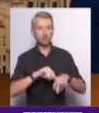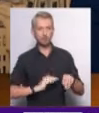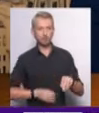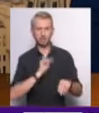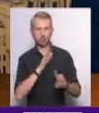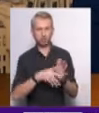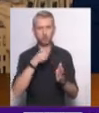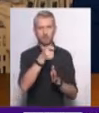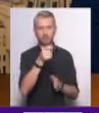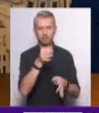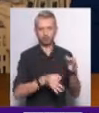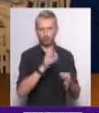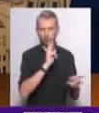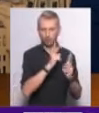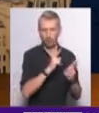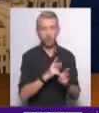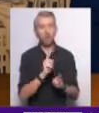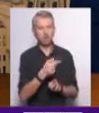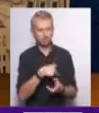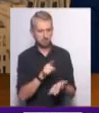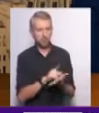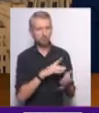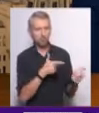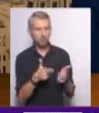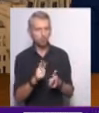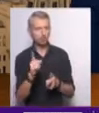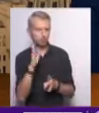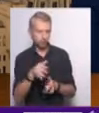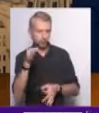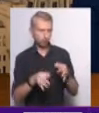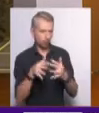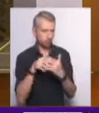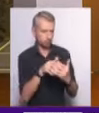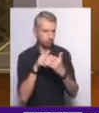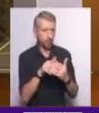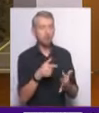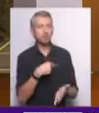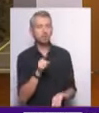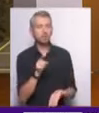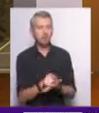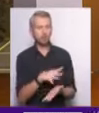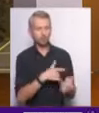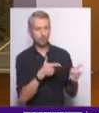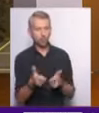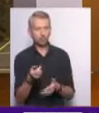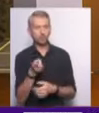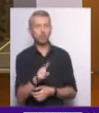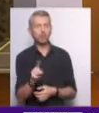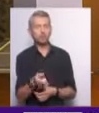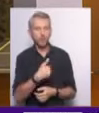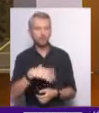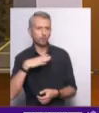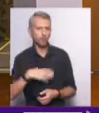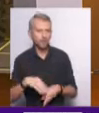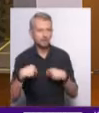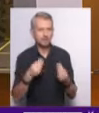в суд, але в будь-якому випадку ми маємо бути готові до судової боротьби. І так само ми маємо бути готовими до того, що нам доведеться